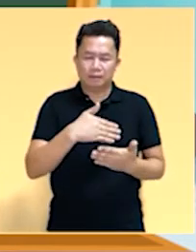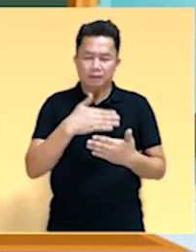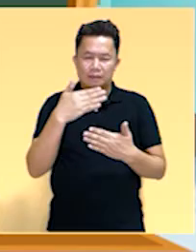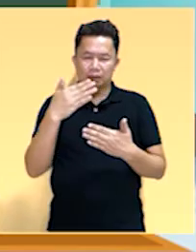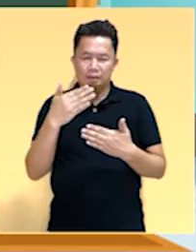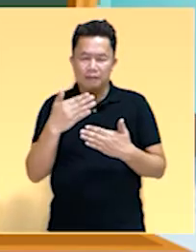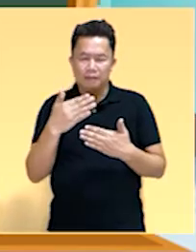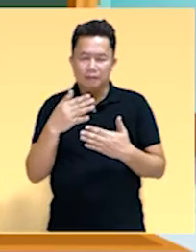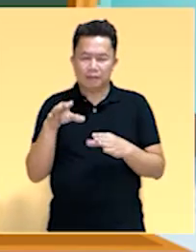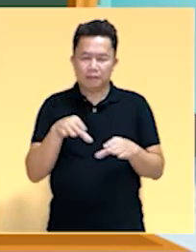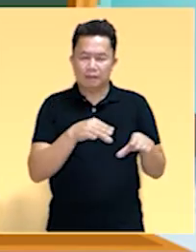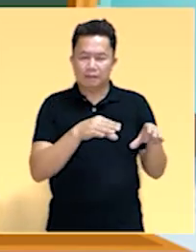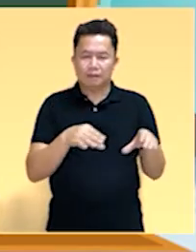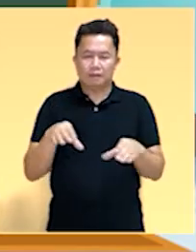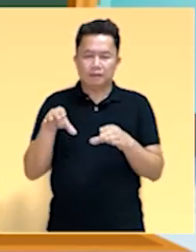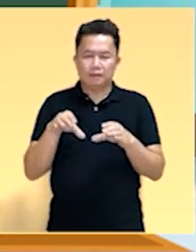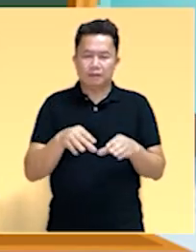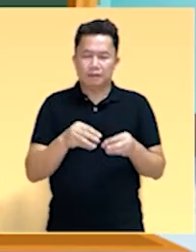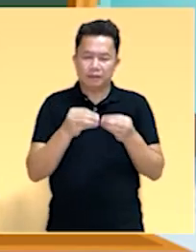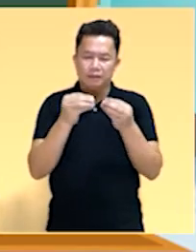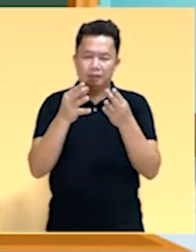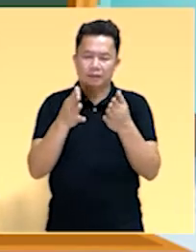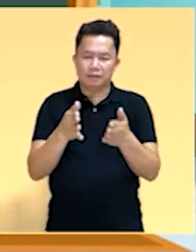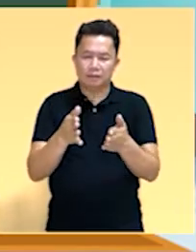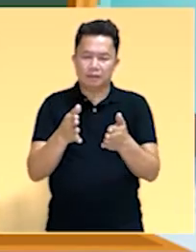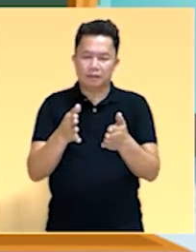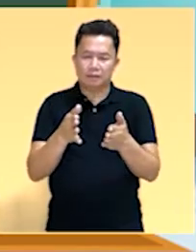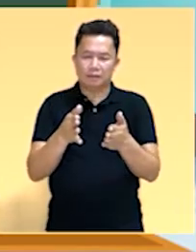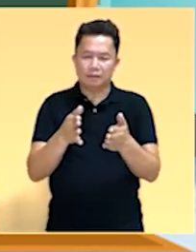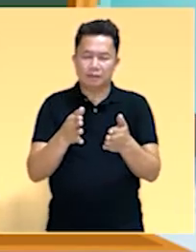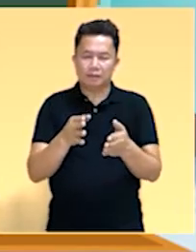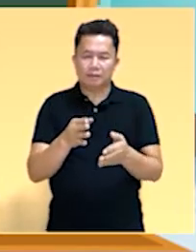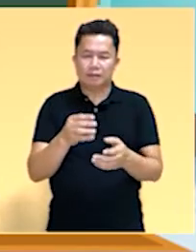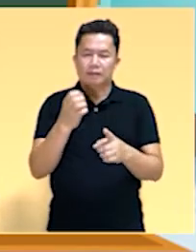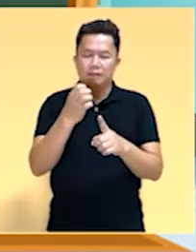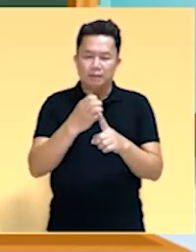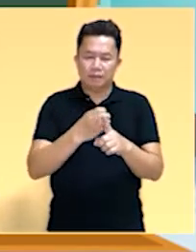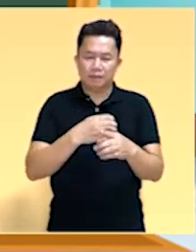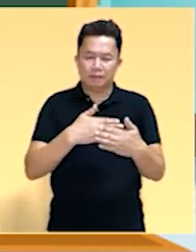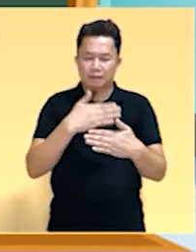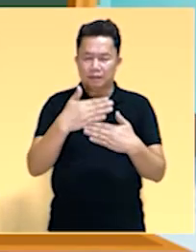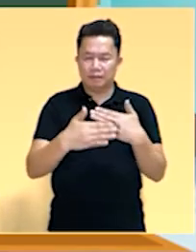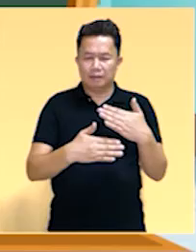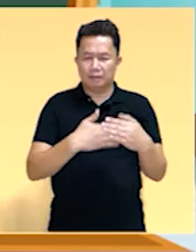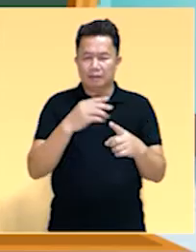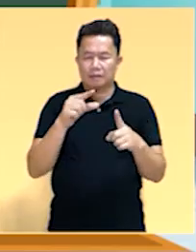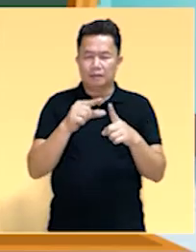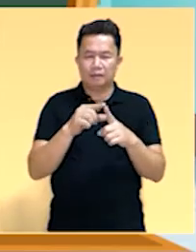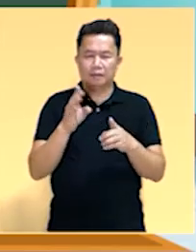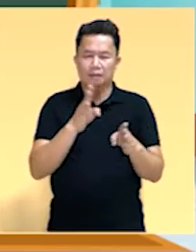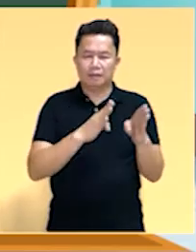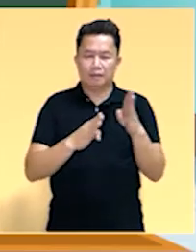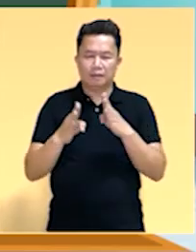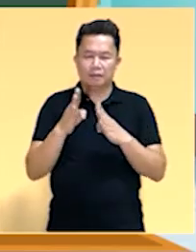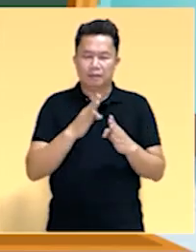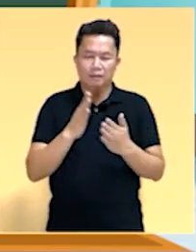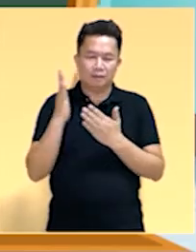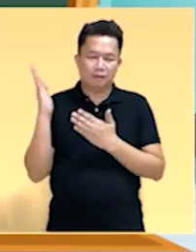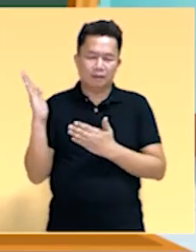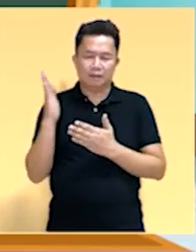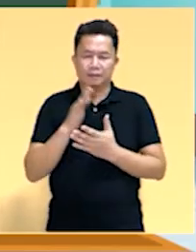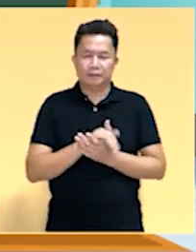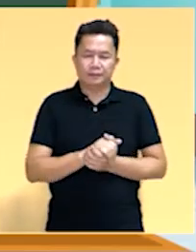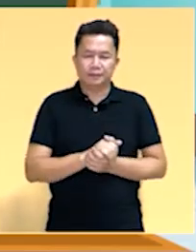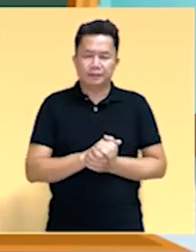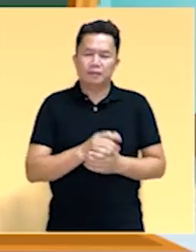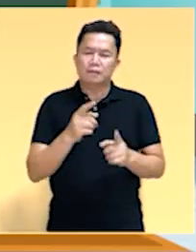Tignan natin kung magagawa mong ibigay ang hinihingi ng bawat step sa word problem na aking